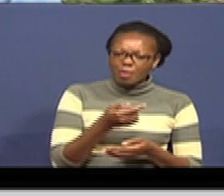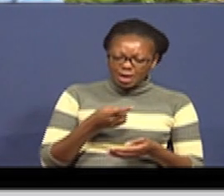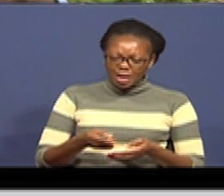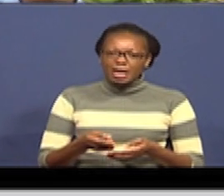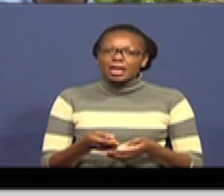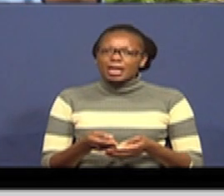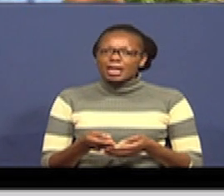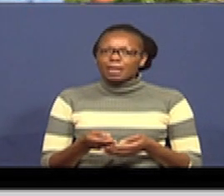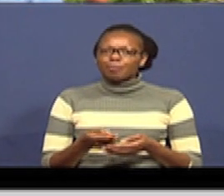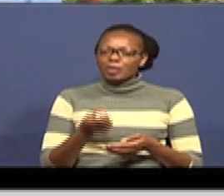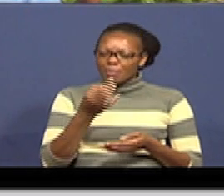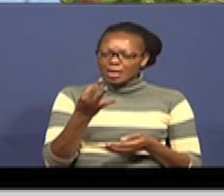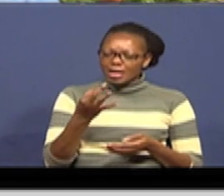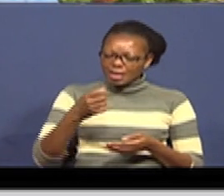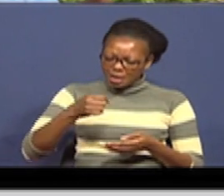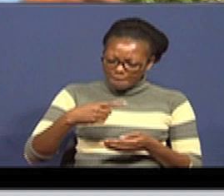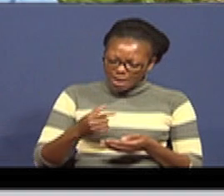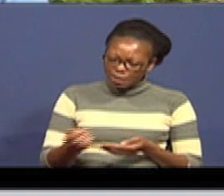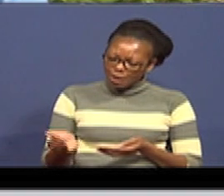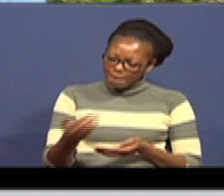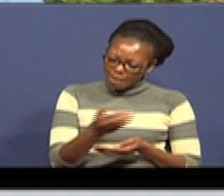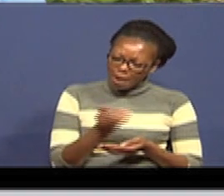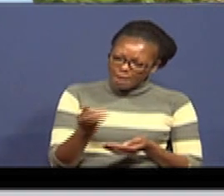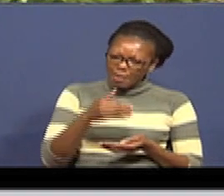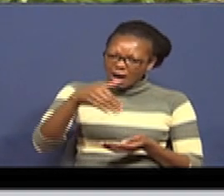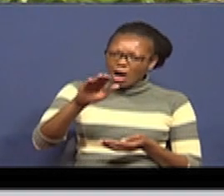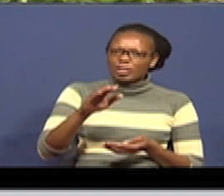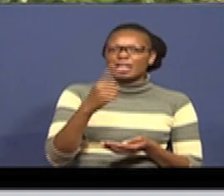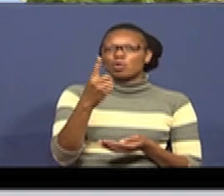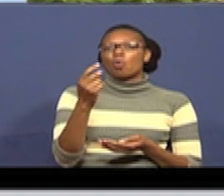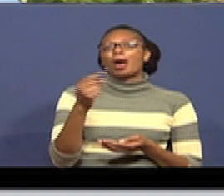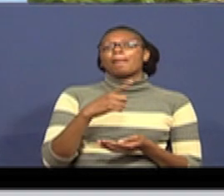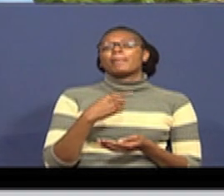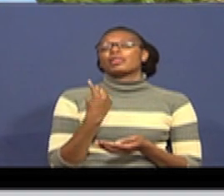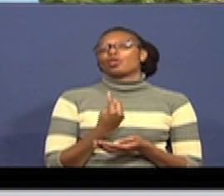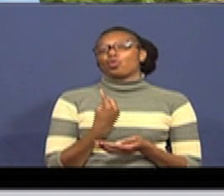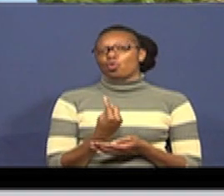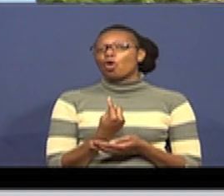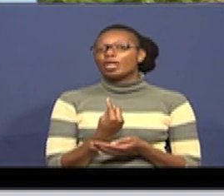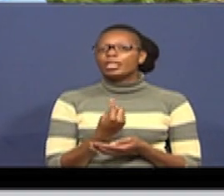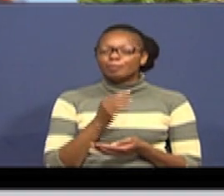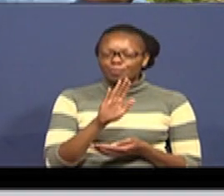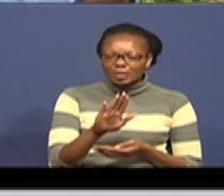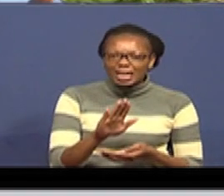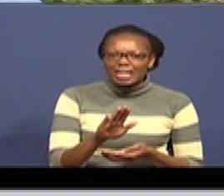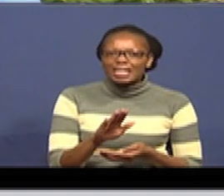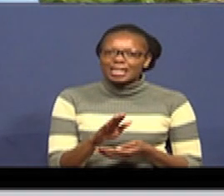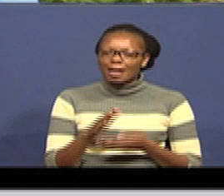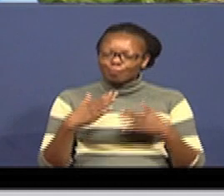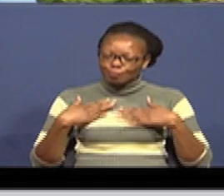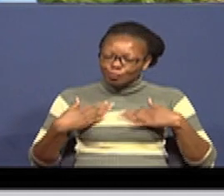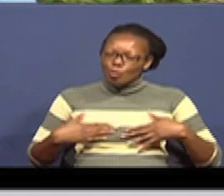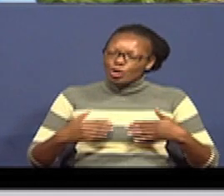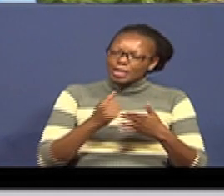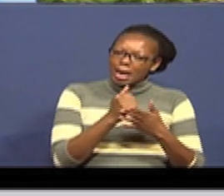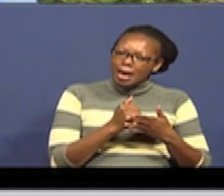Kama ingechukua mwezi moja nje, kwa greenhouse itachukua miezi tatu. Kumaanisha ni muda mrefu ukiwa